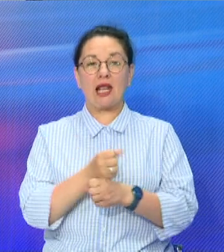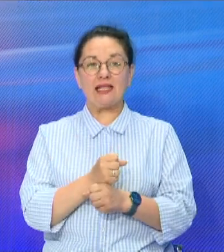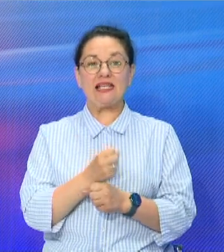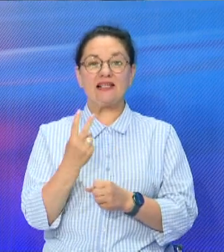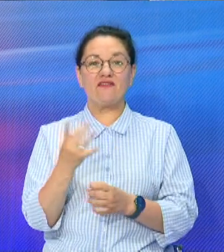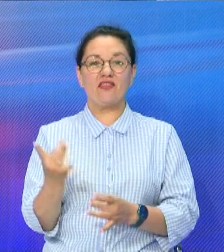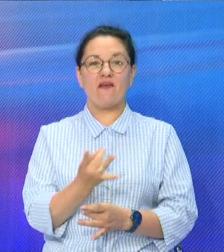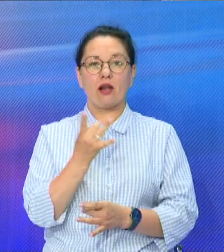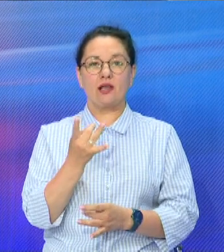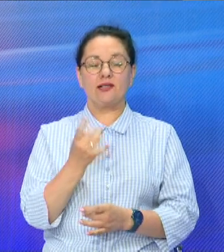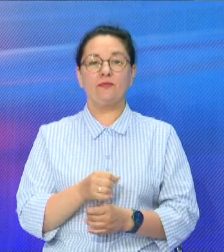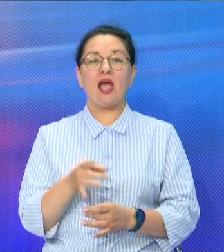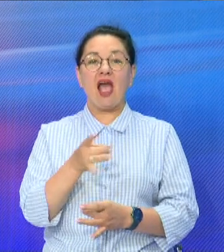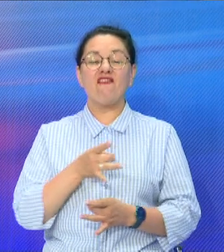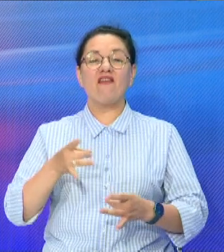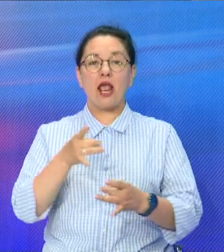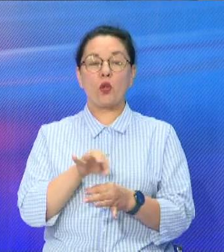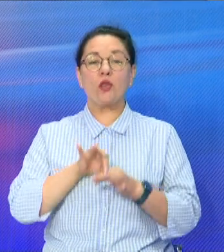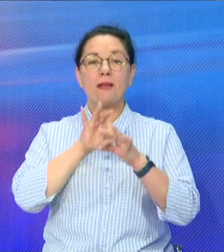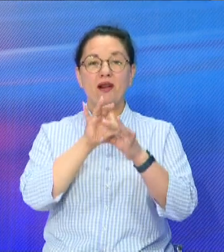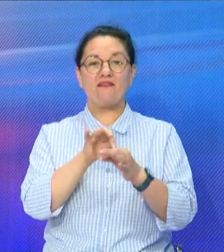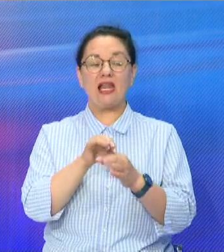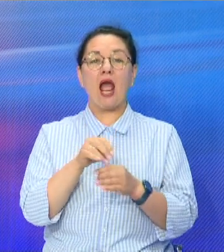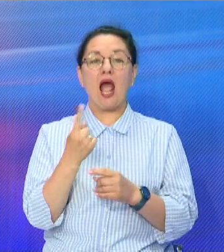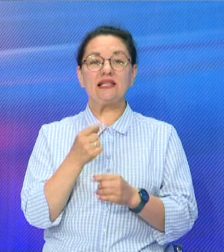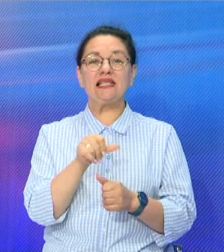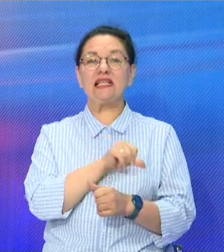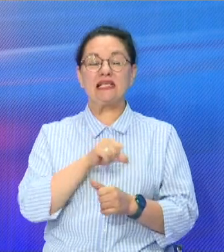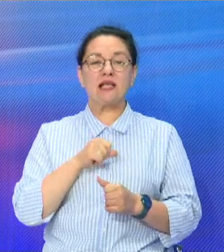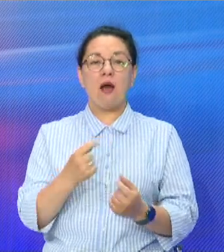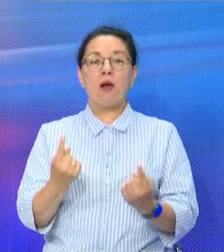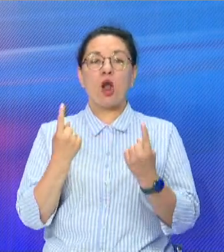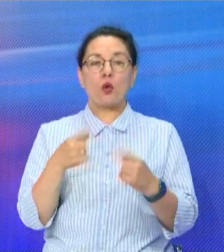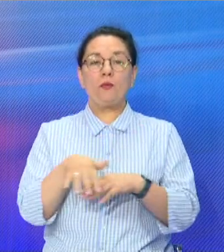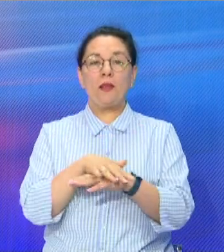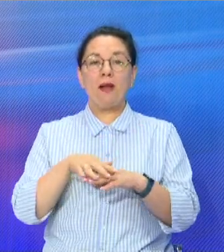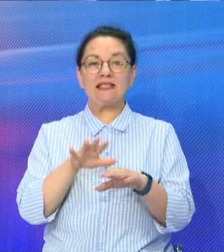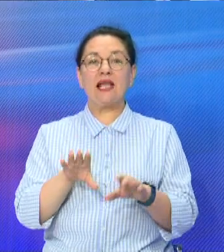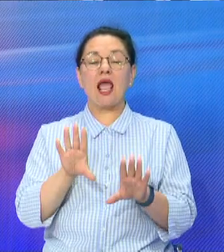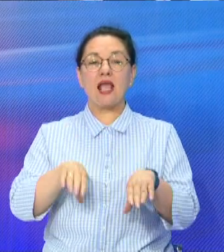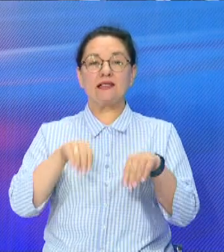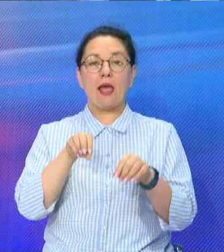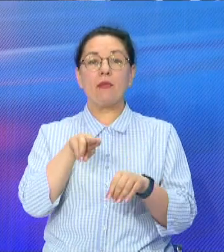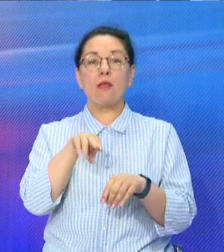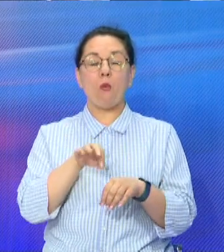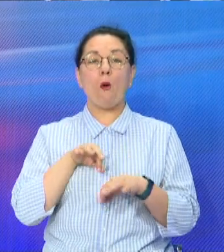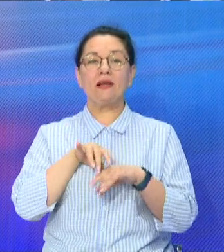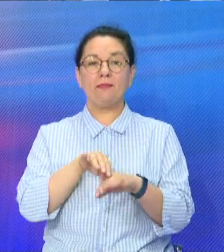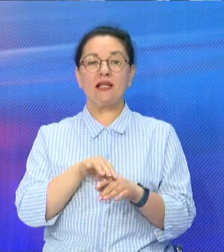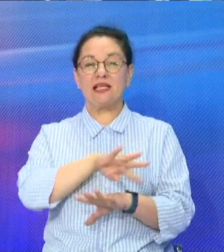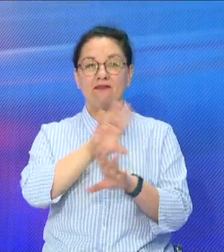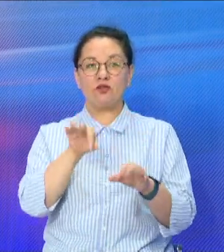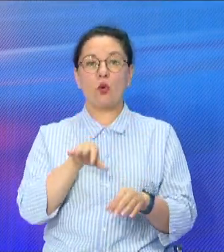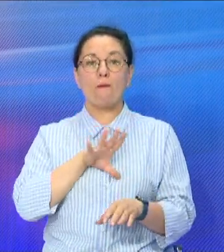у регионе провели один самых массовых испытываться тест по математике все прошло без нарушения